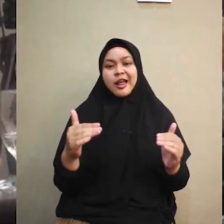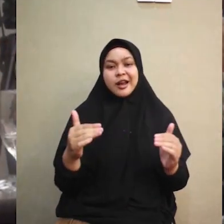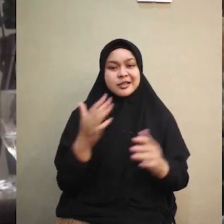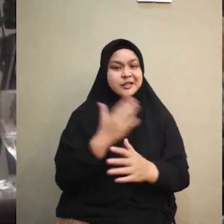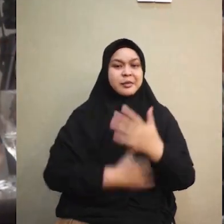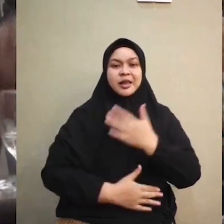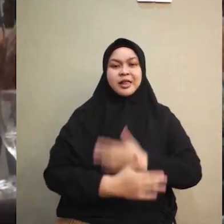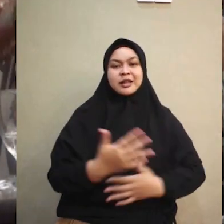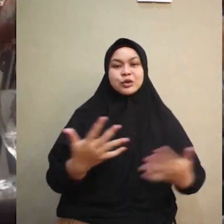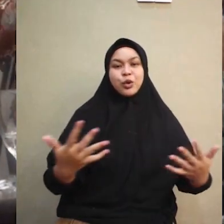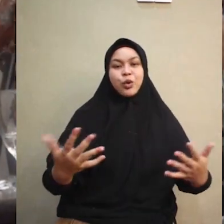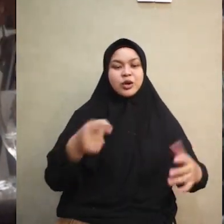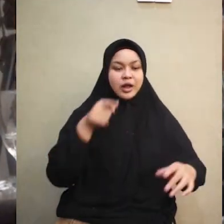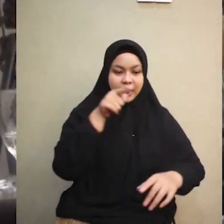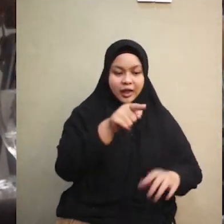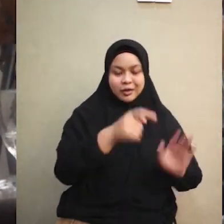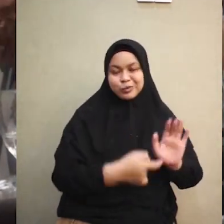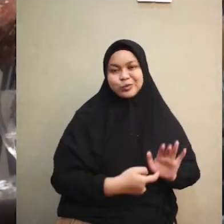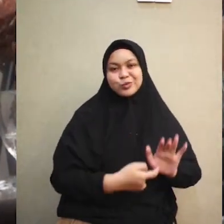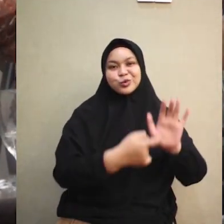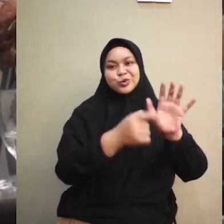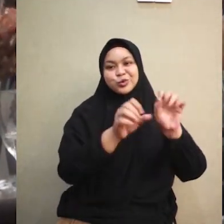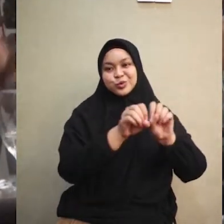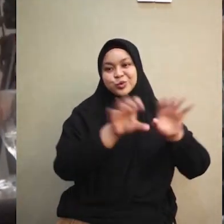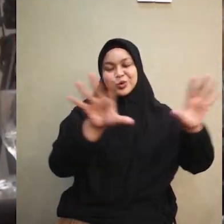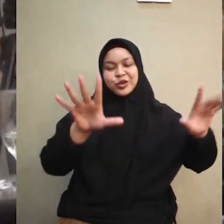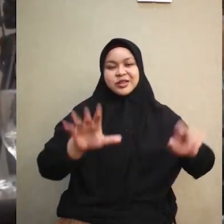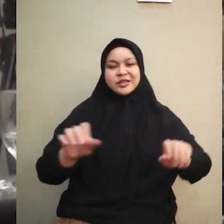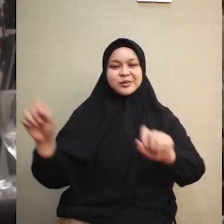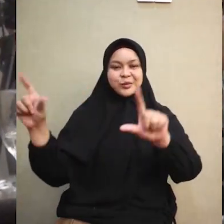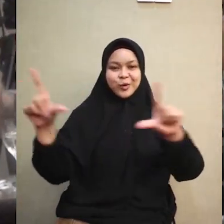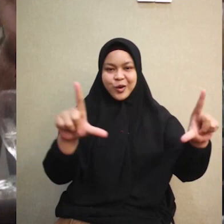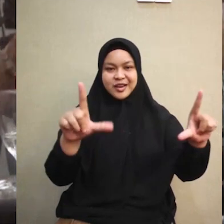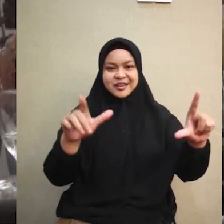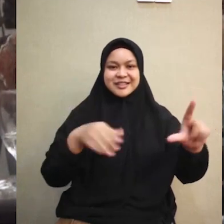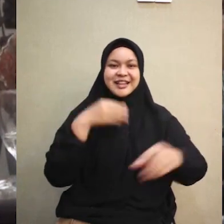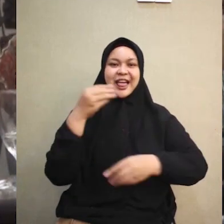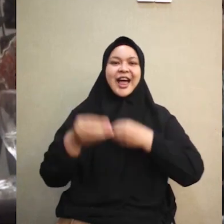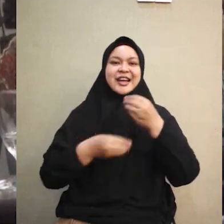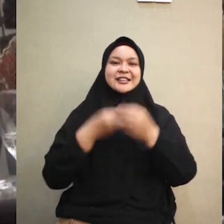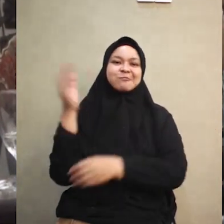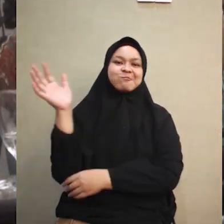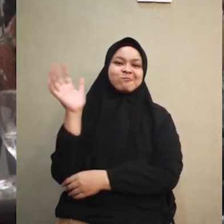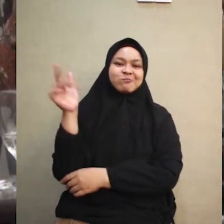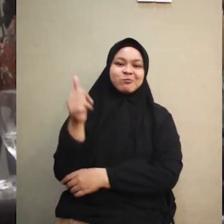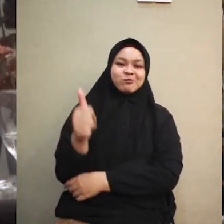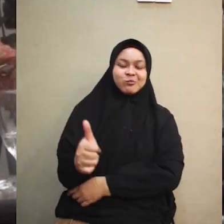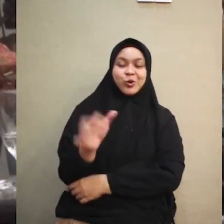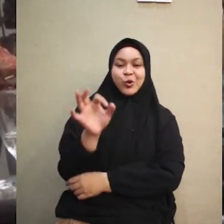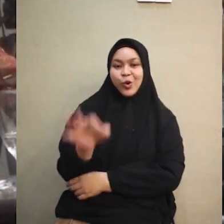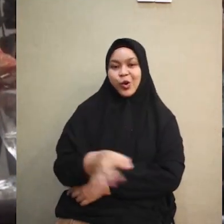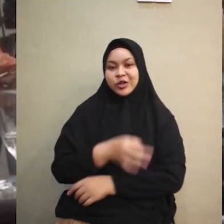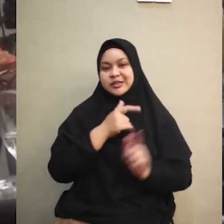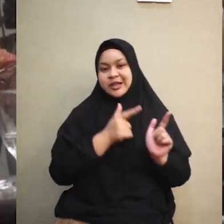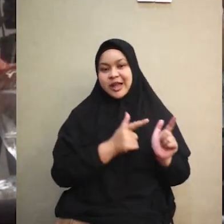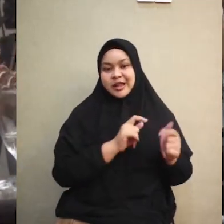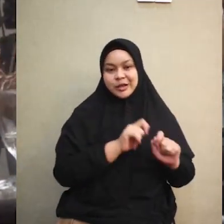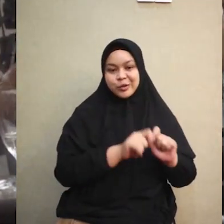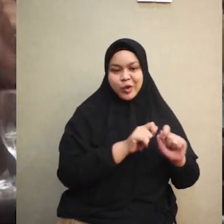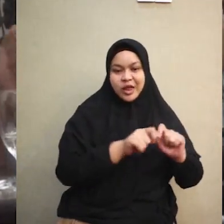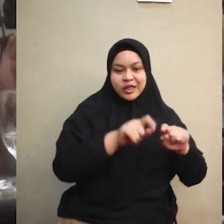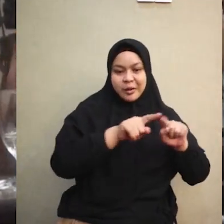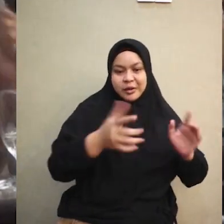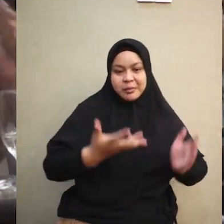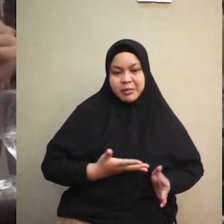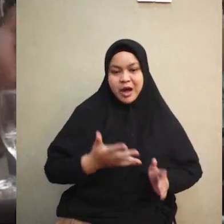gitu kan dia tinggal klik Muncul semua dia tinggal jelasin gitu loh jadi senjatanya dibuat tapi ketika